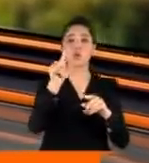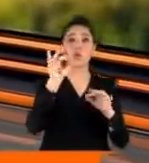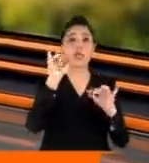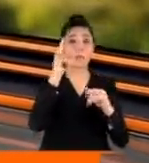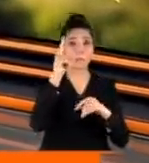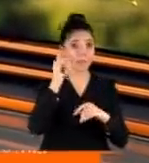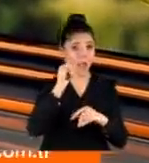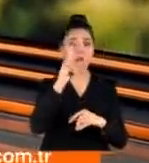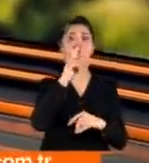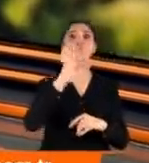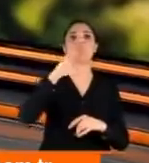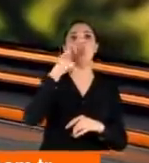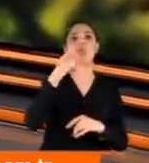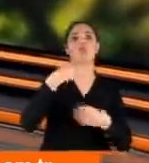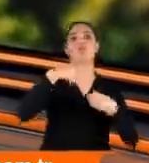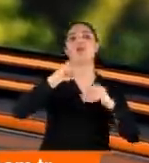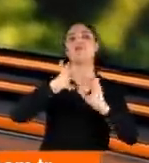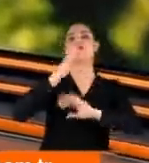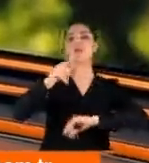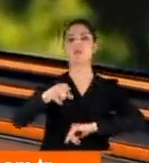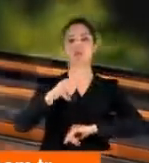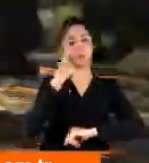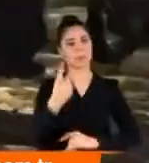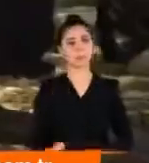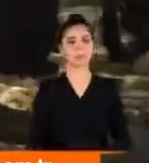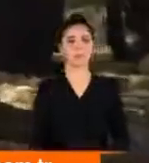kilosu 100 lira, yok satıyor.